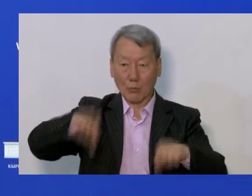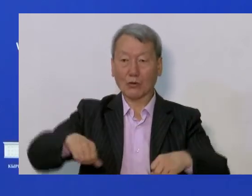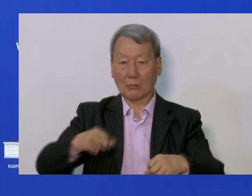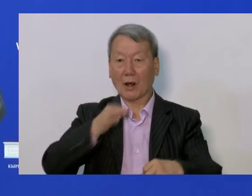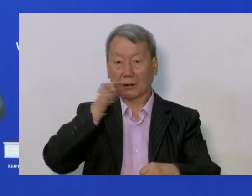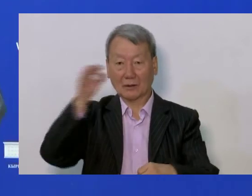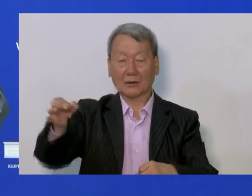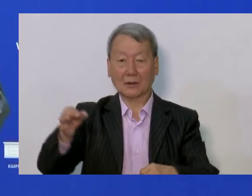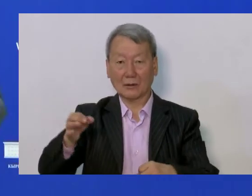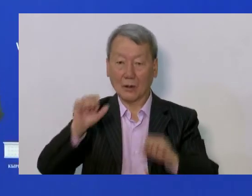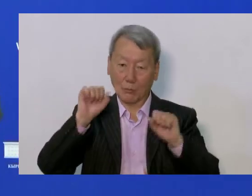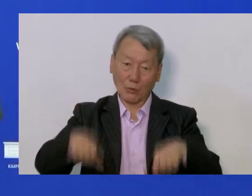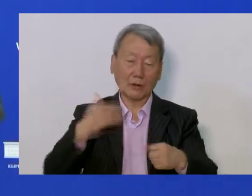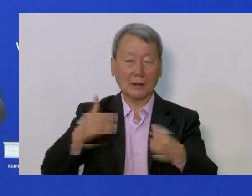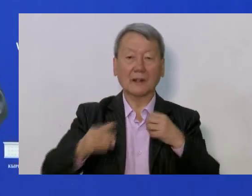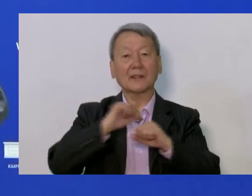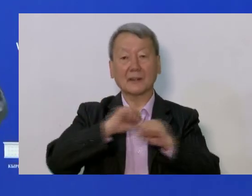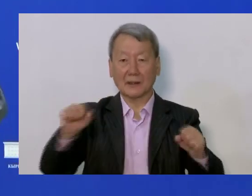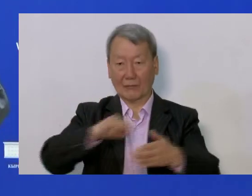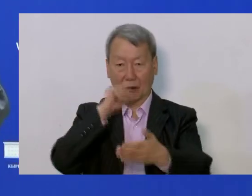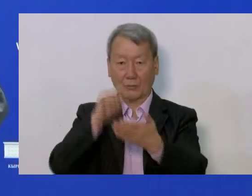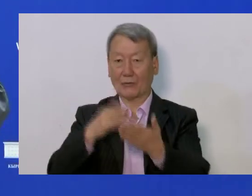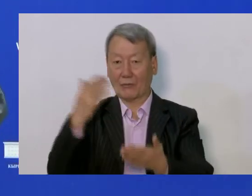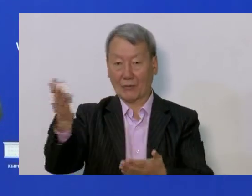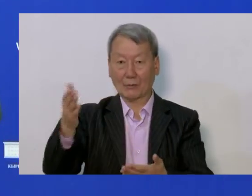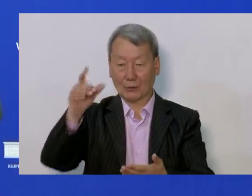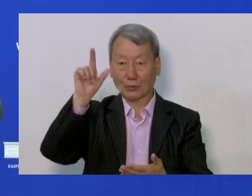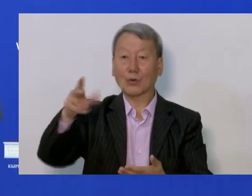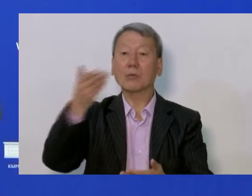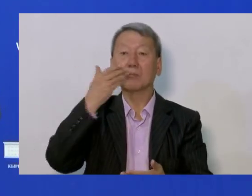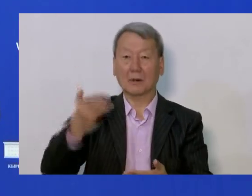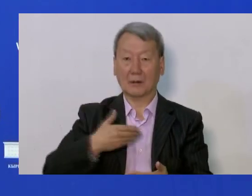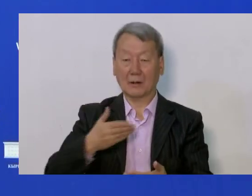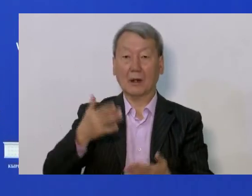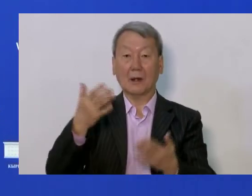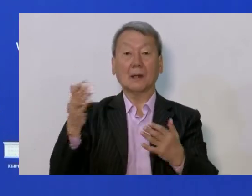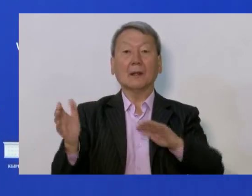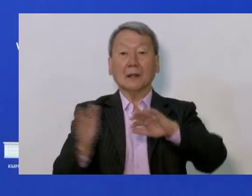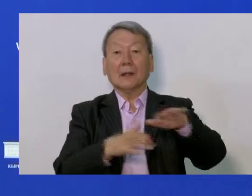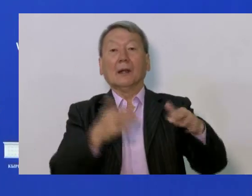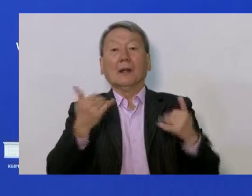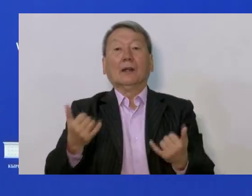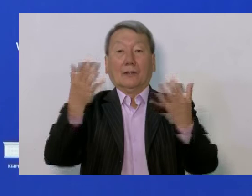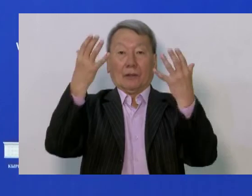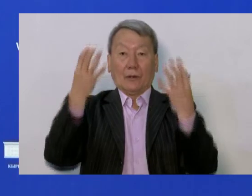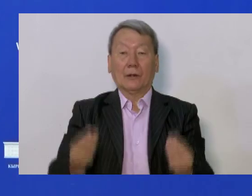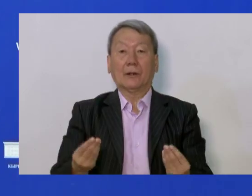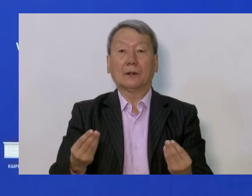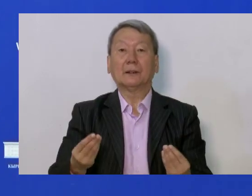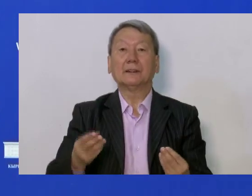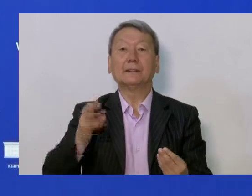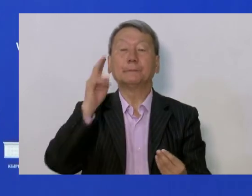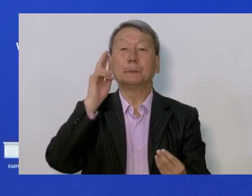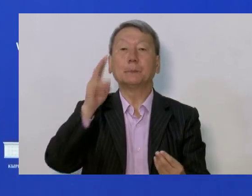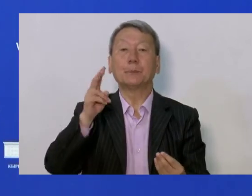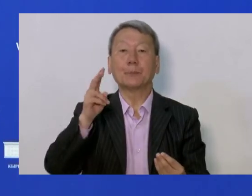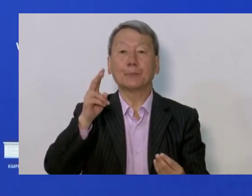на эти вопросы. На сегодня из тех